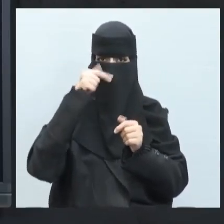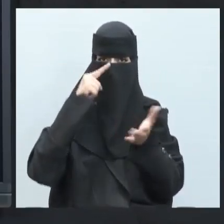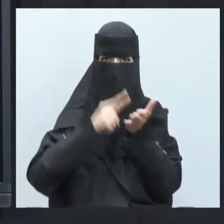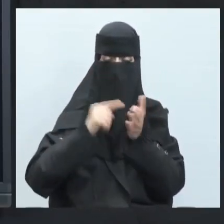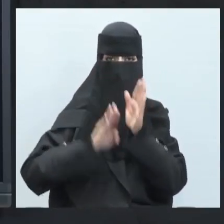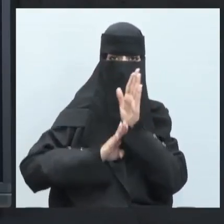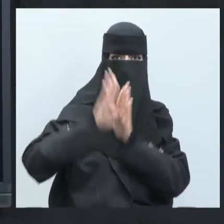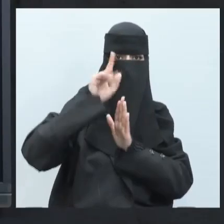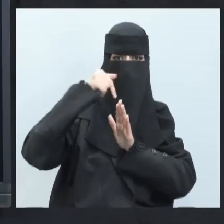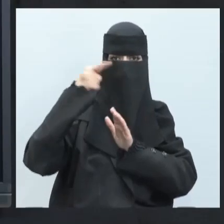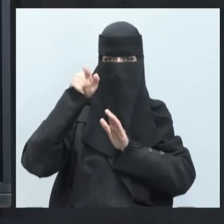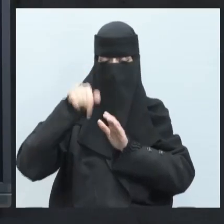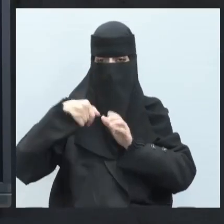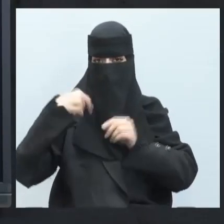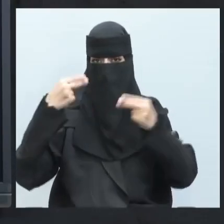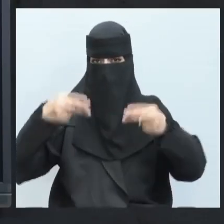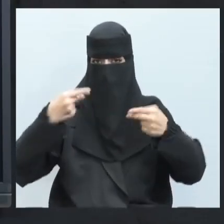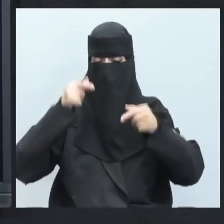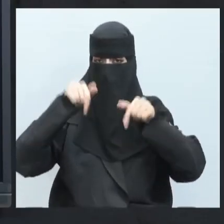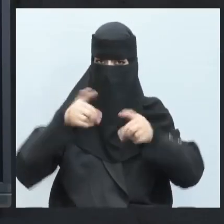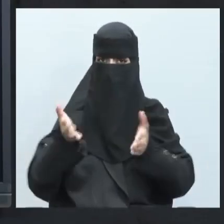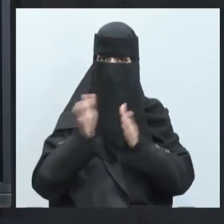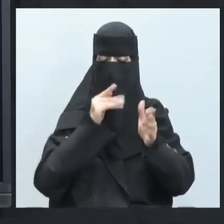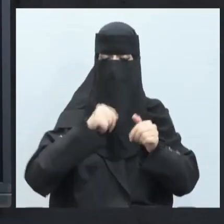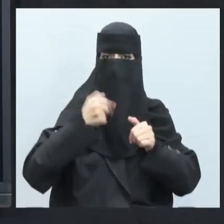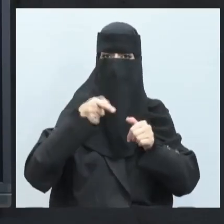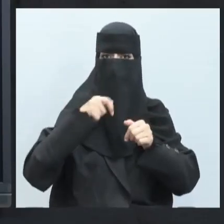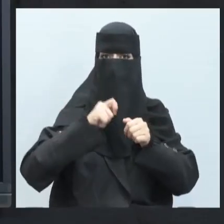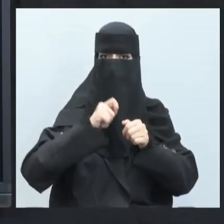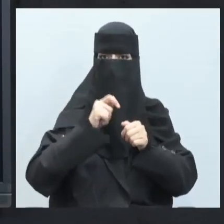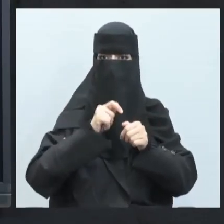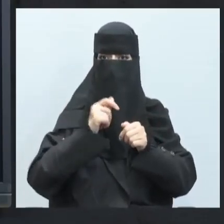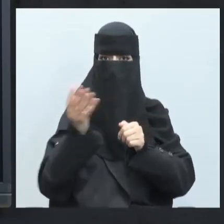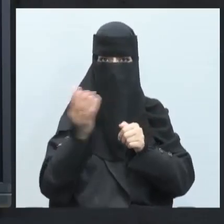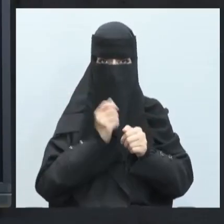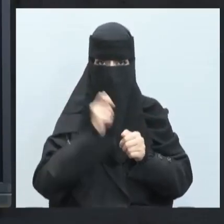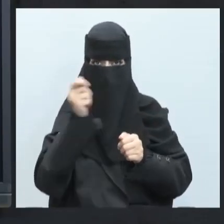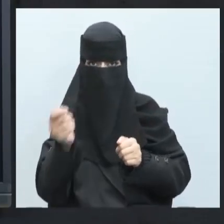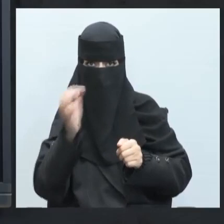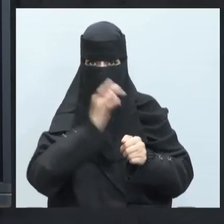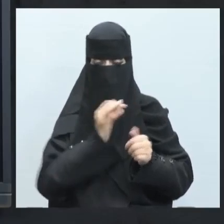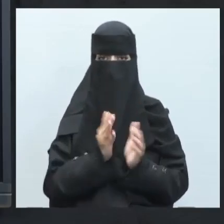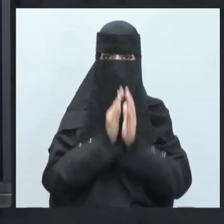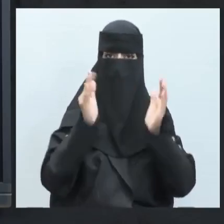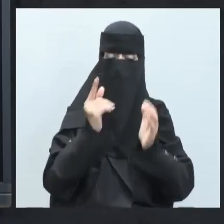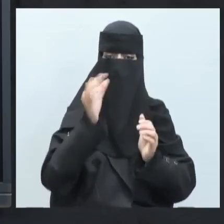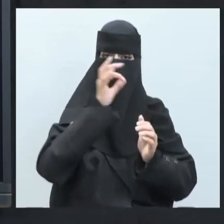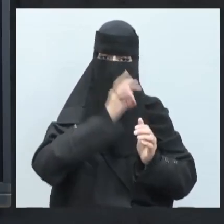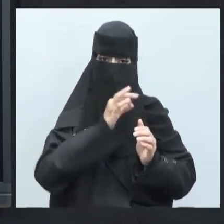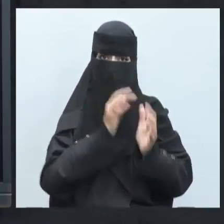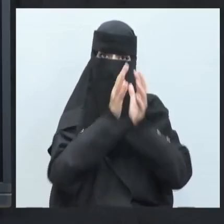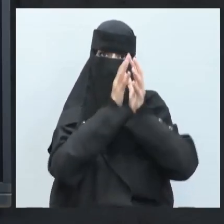تتطور هذه الفعاليه وبالتالي يكون هنالك ايراد اكبر وهذا قد يقودنا بالتاكيد الى